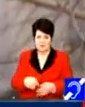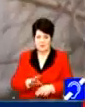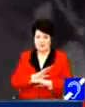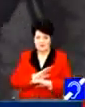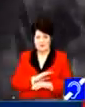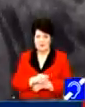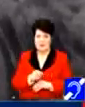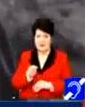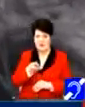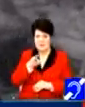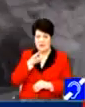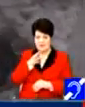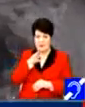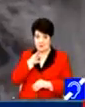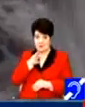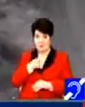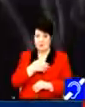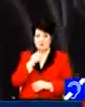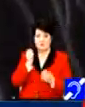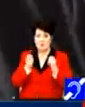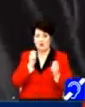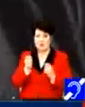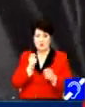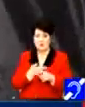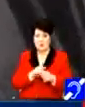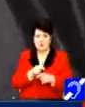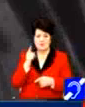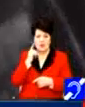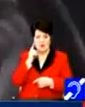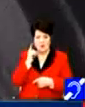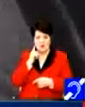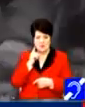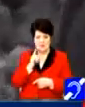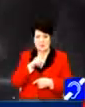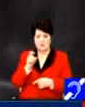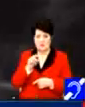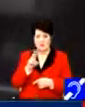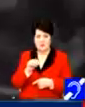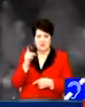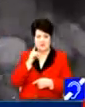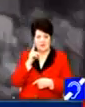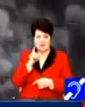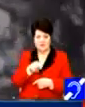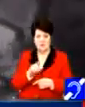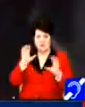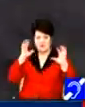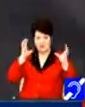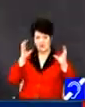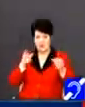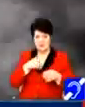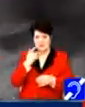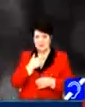la etajul 4 și s-au auzit bocănituri. Deci doamna a ascultat la radio sub dărâmături acolo, a